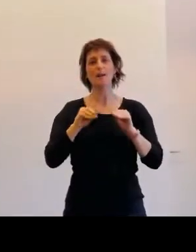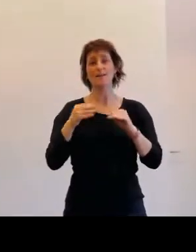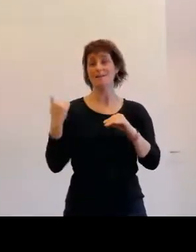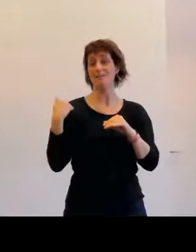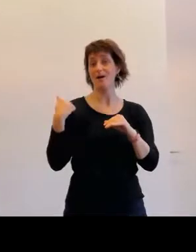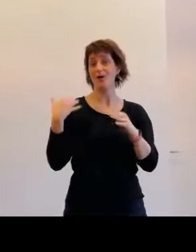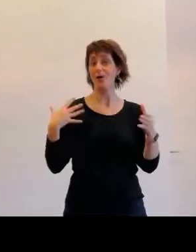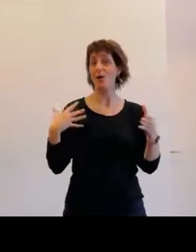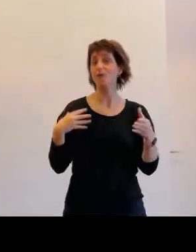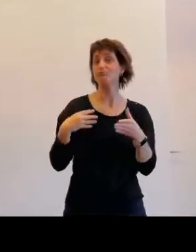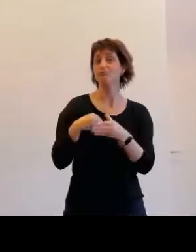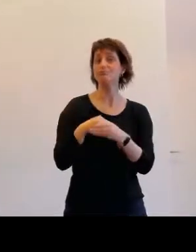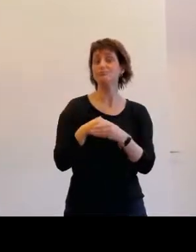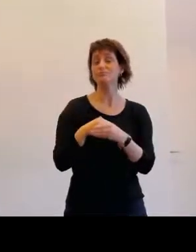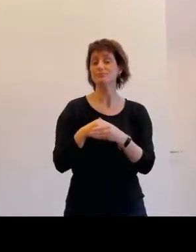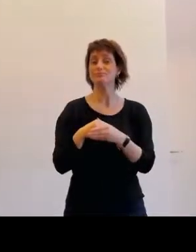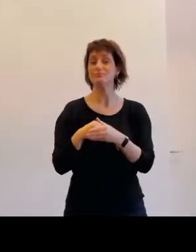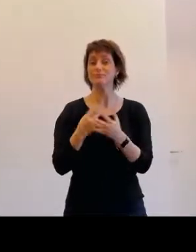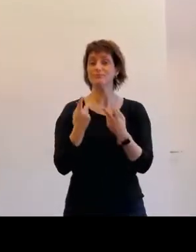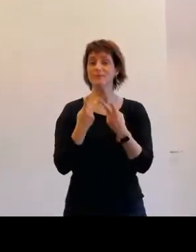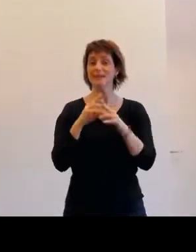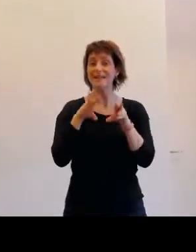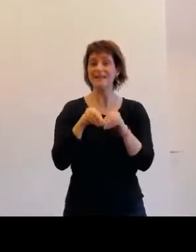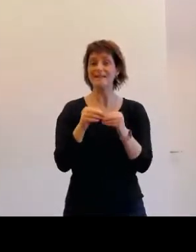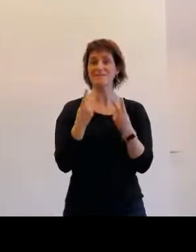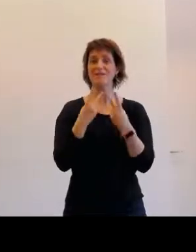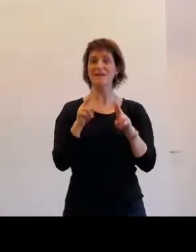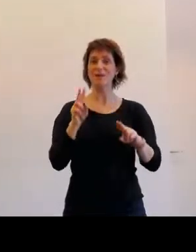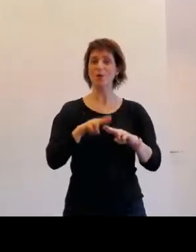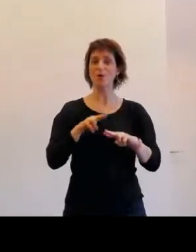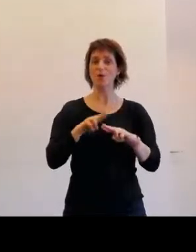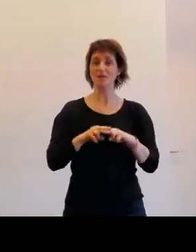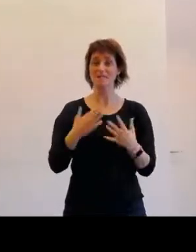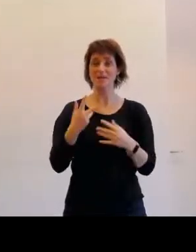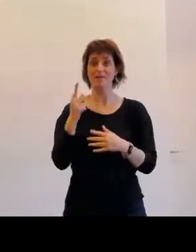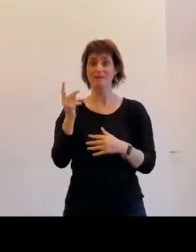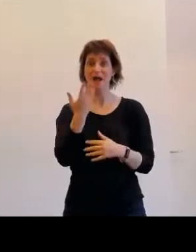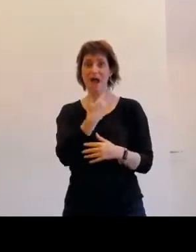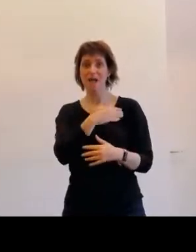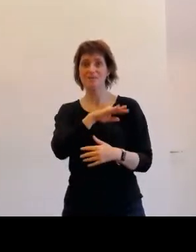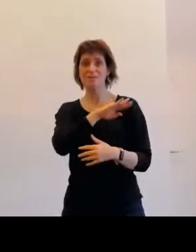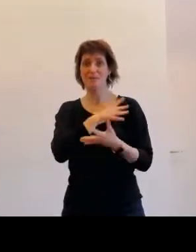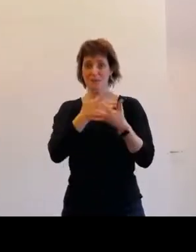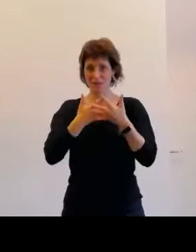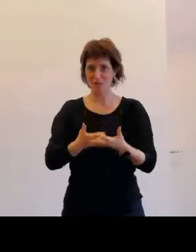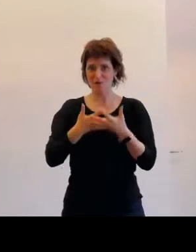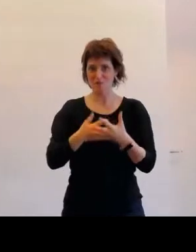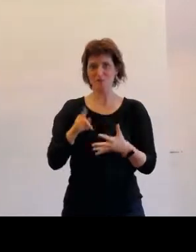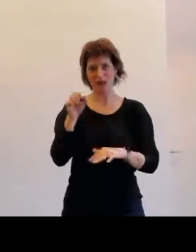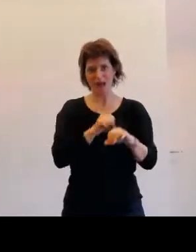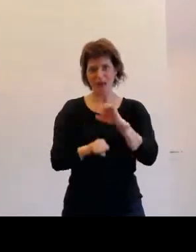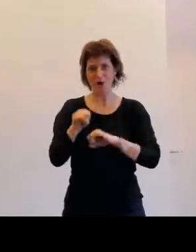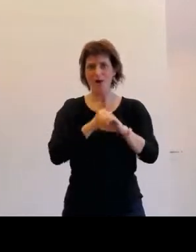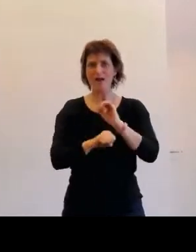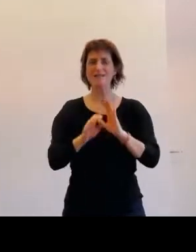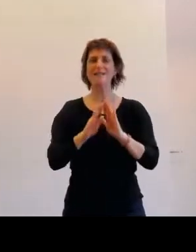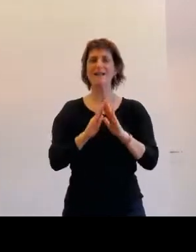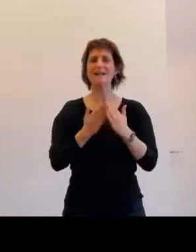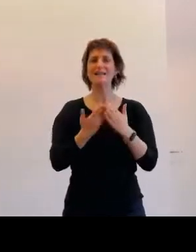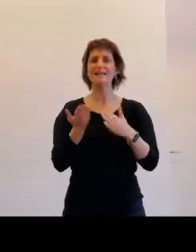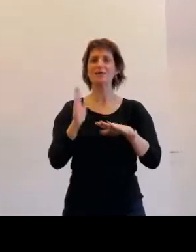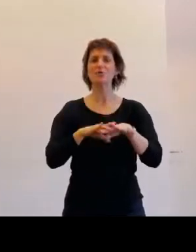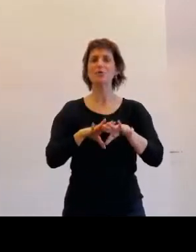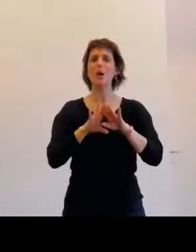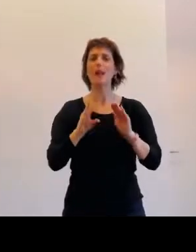semaines, et qui a donc la lourde responsabilité maintenant d'organiser le Livre sur la Place, notamment en